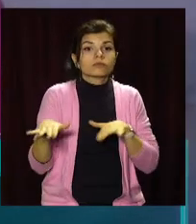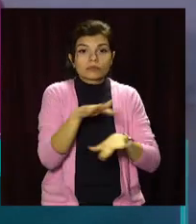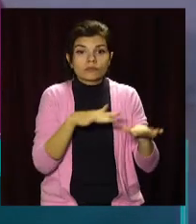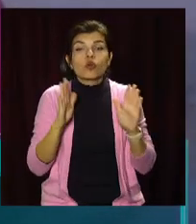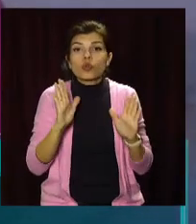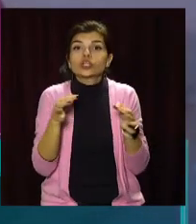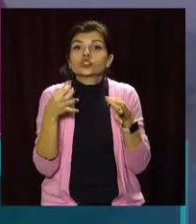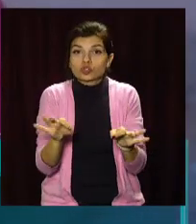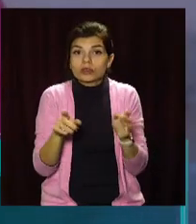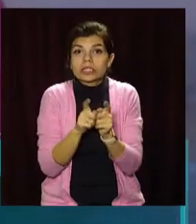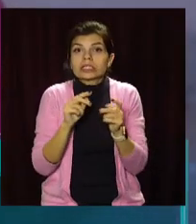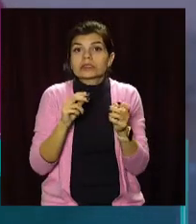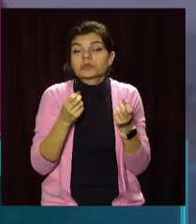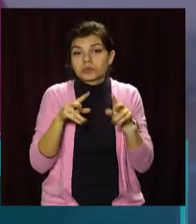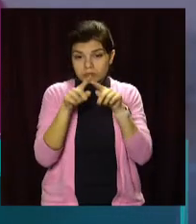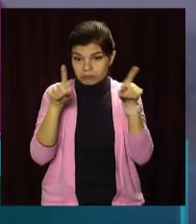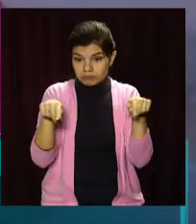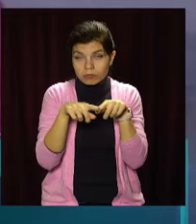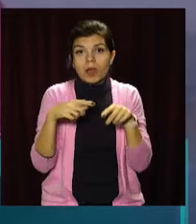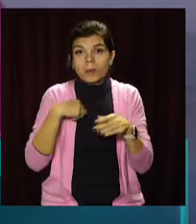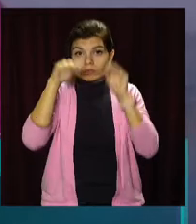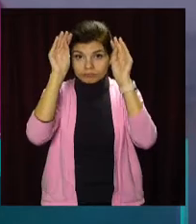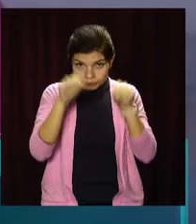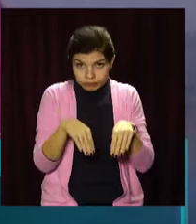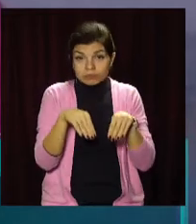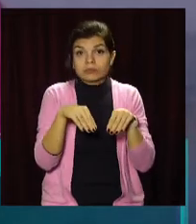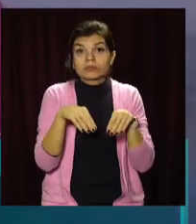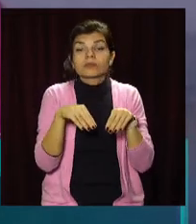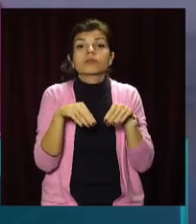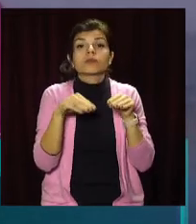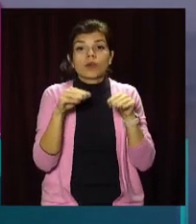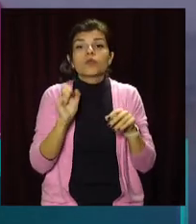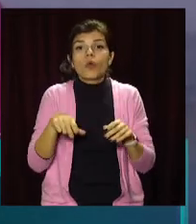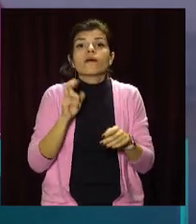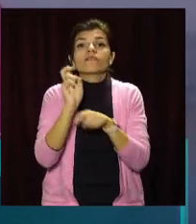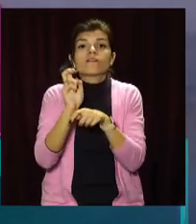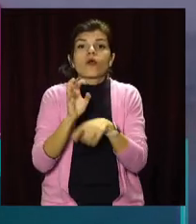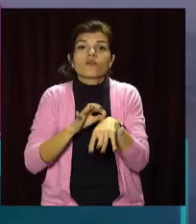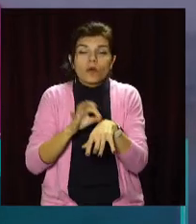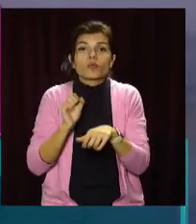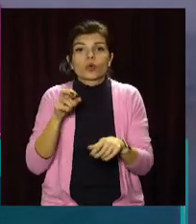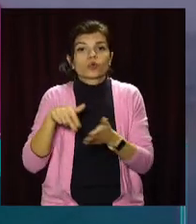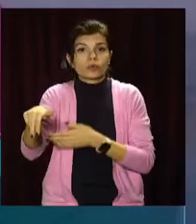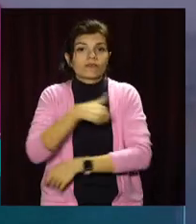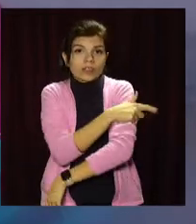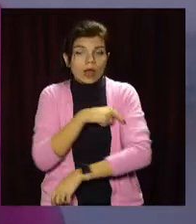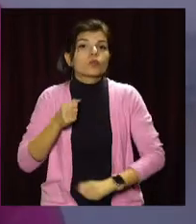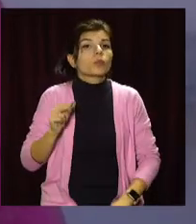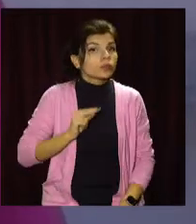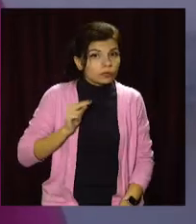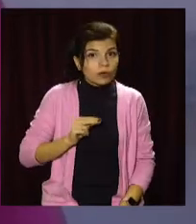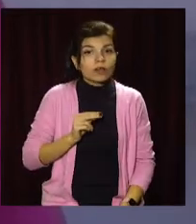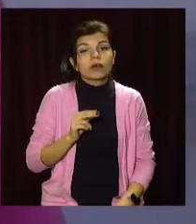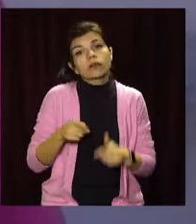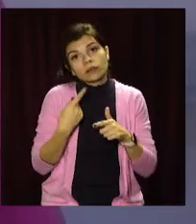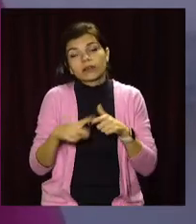з дозволом. Така спеціальна атестація, ми її заповнюємо, і ми можемо відвідувати хворих, ходити в лікарню, працювати